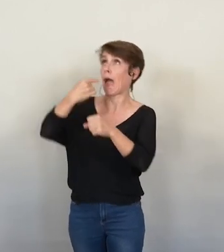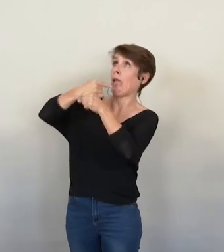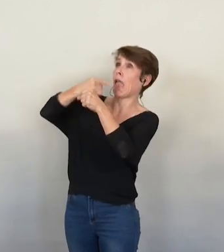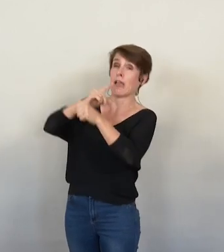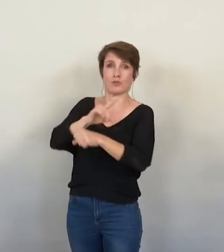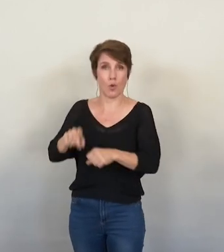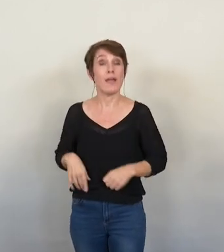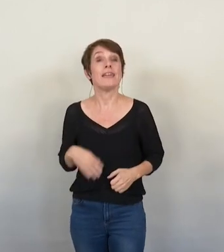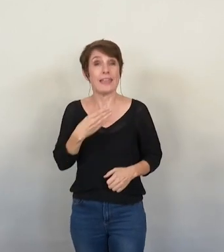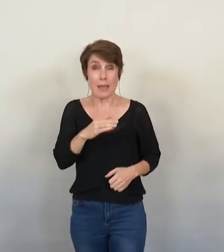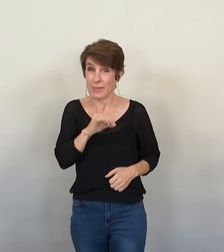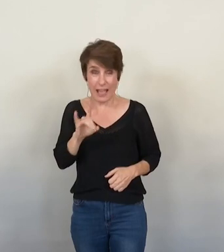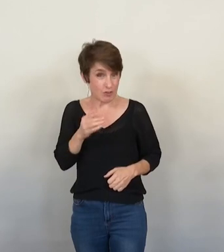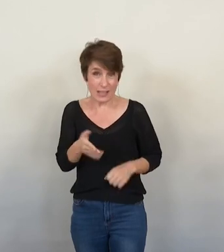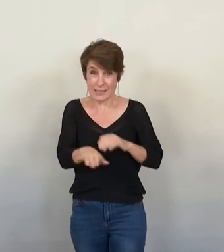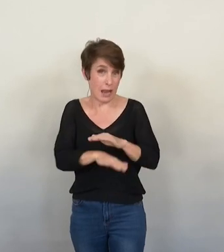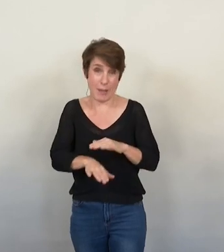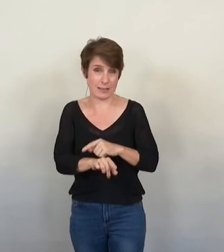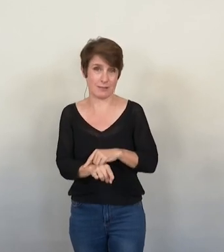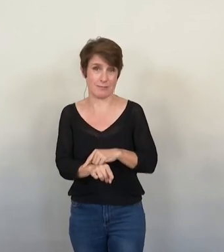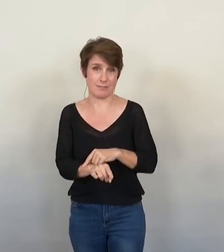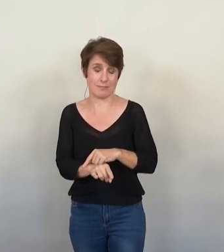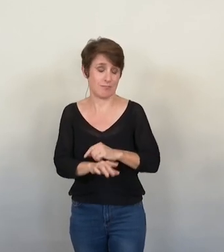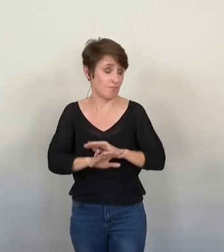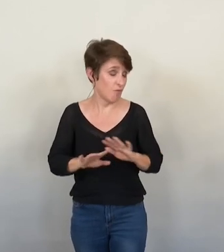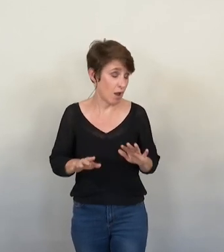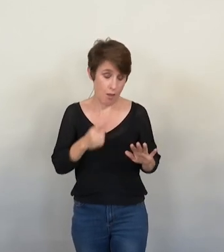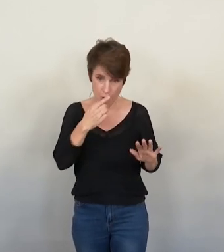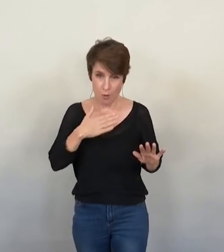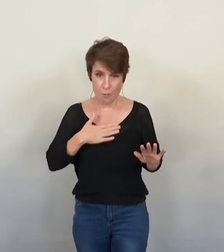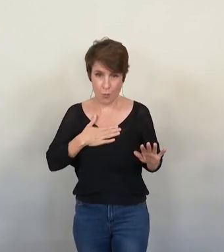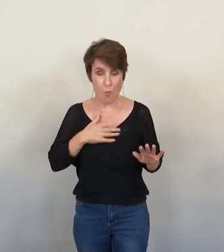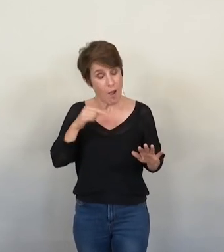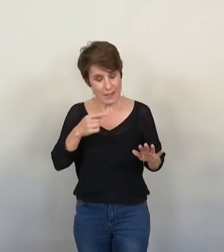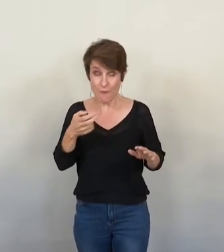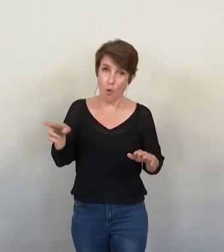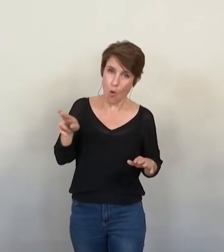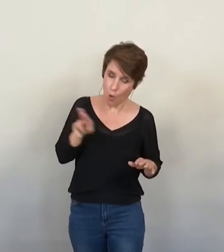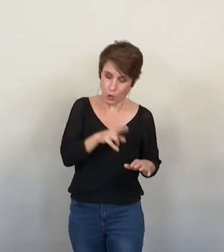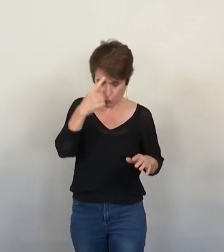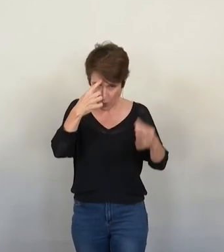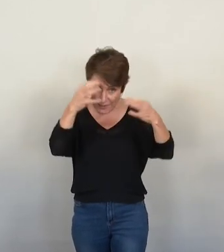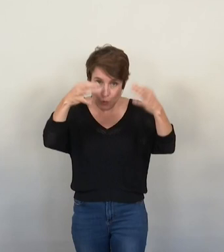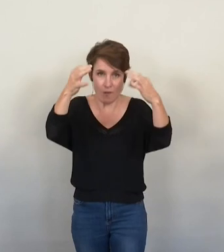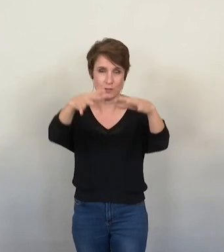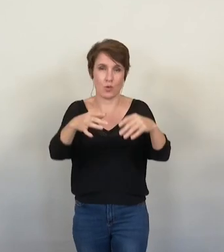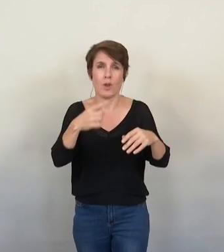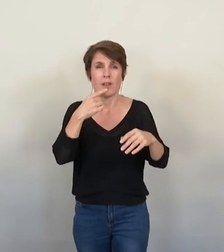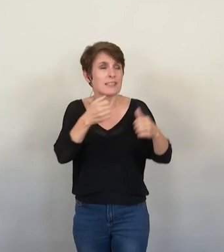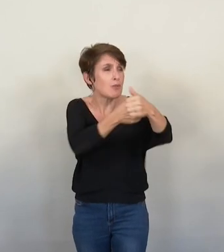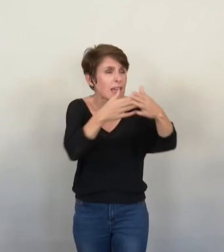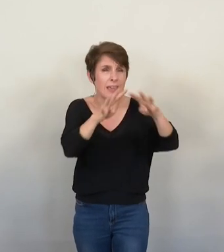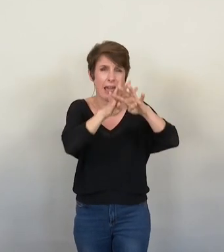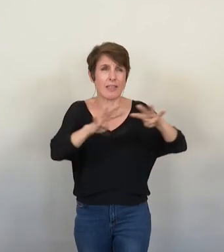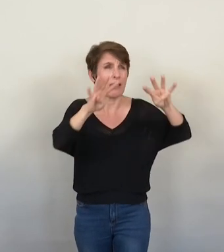premier levier et après on et après on travaille là-dessus je pense qu'il y a un côté innovateur à remettre en place en sortant du cadre de la CAF en effet il